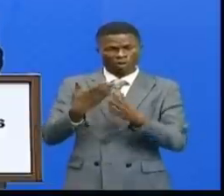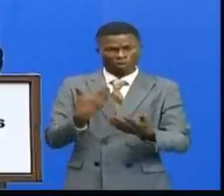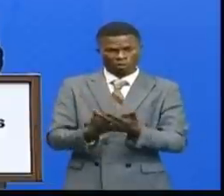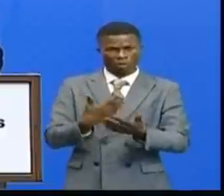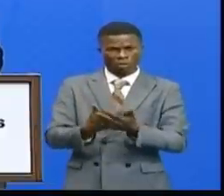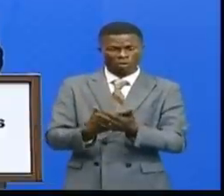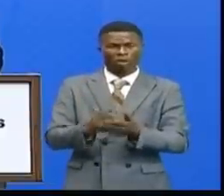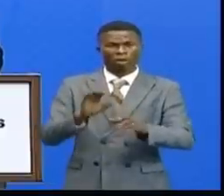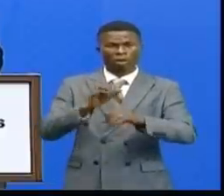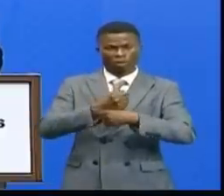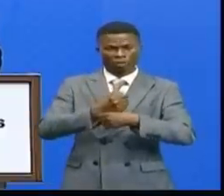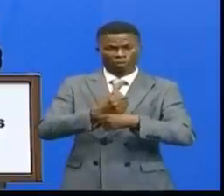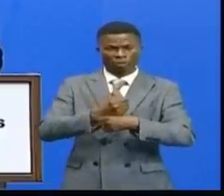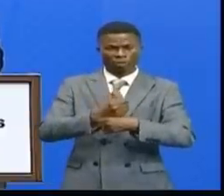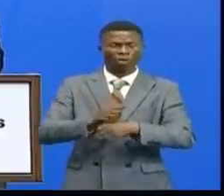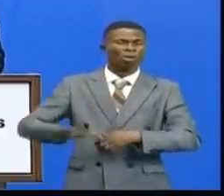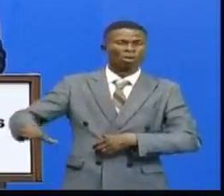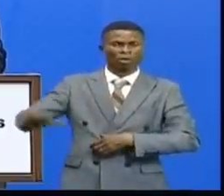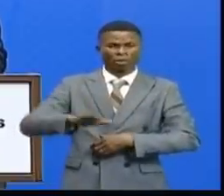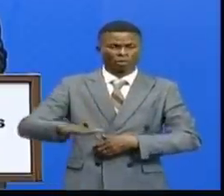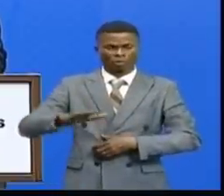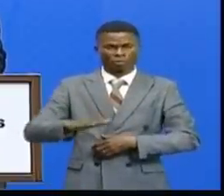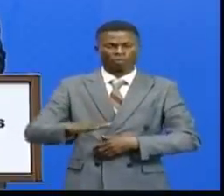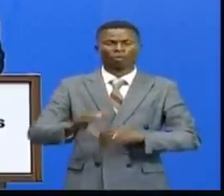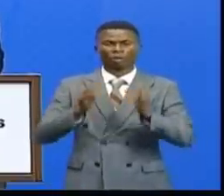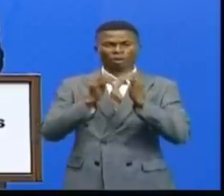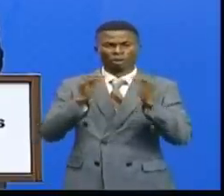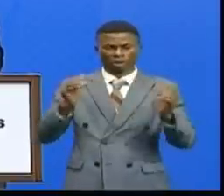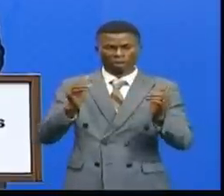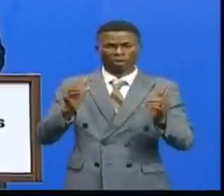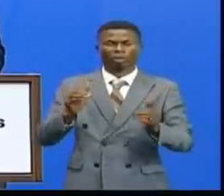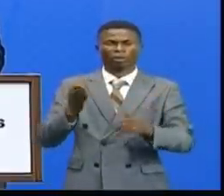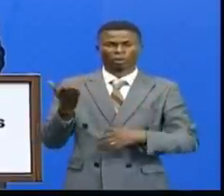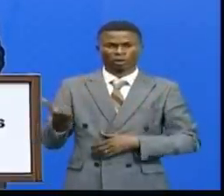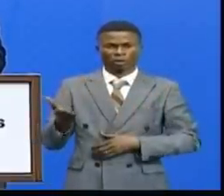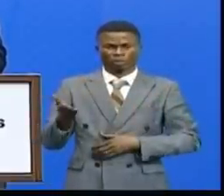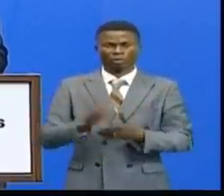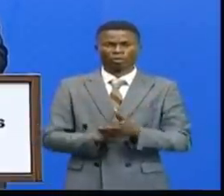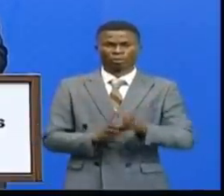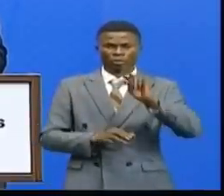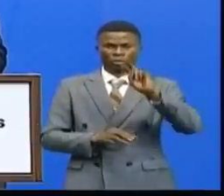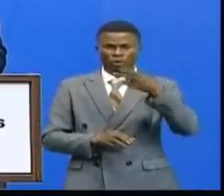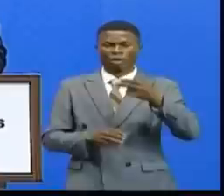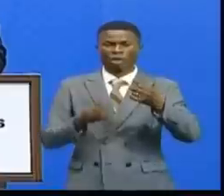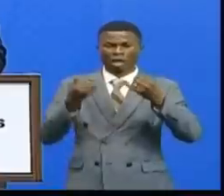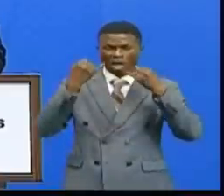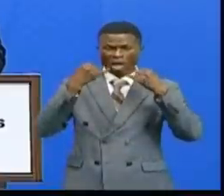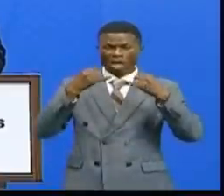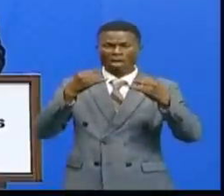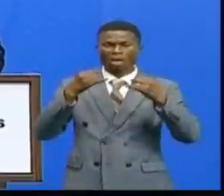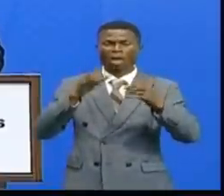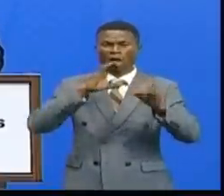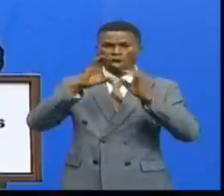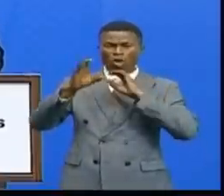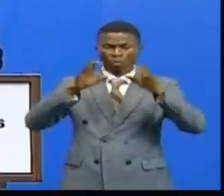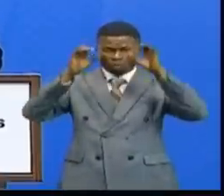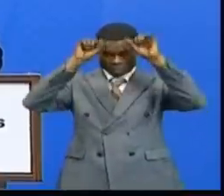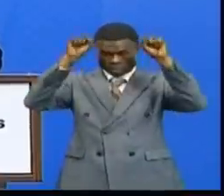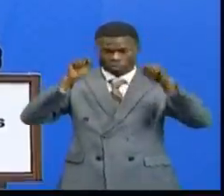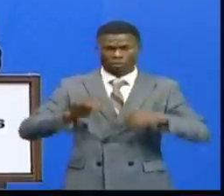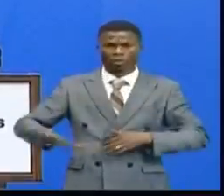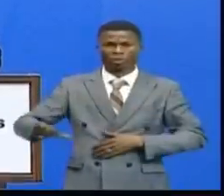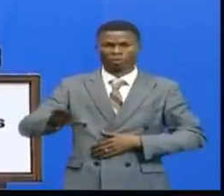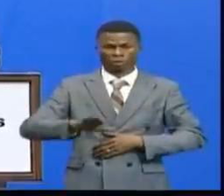les rétablissements partout de l'ordre public. Deuxième point de la communication du président de la